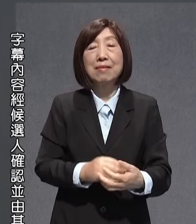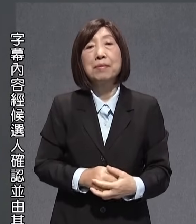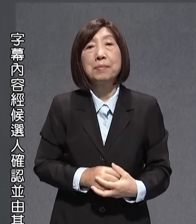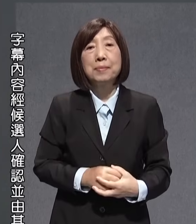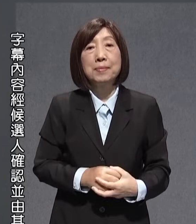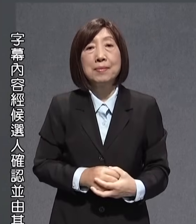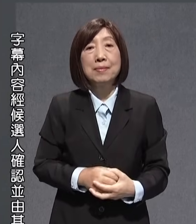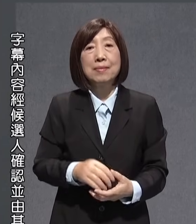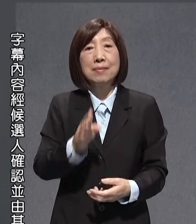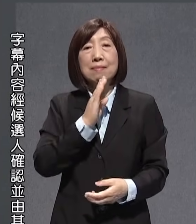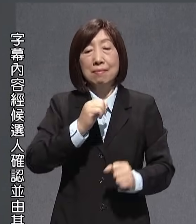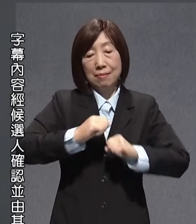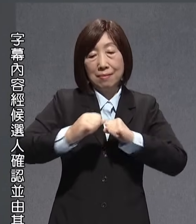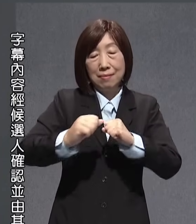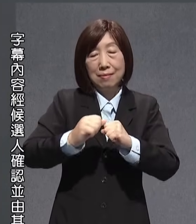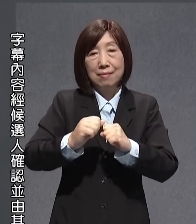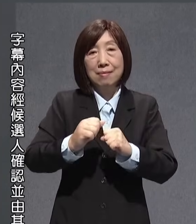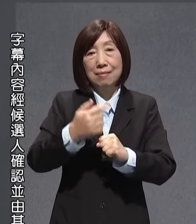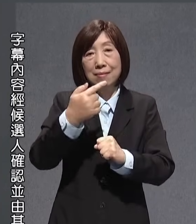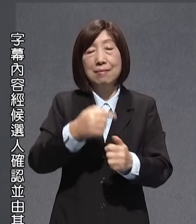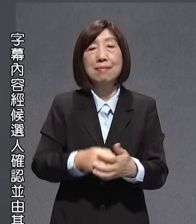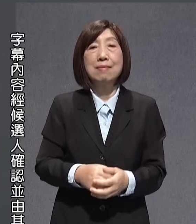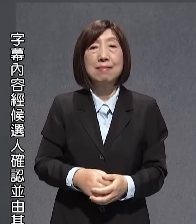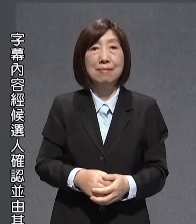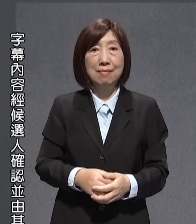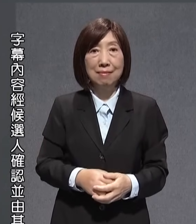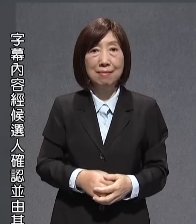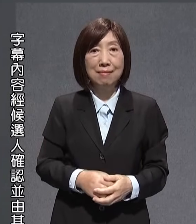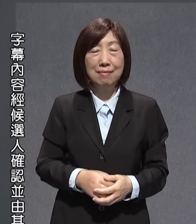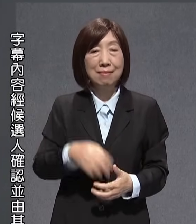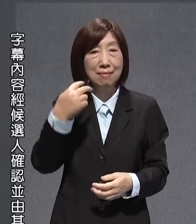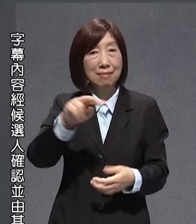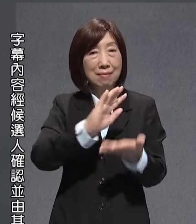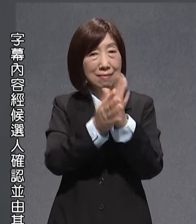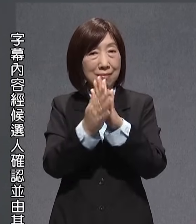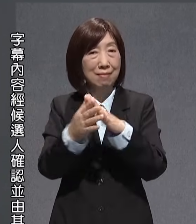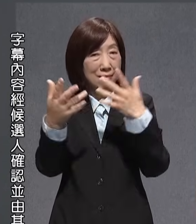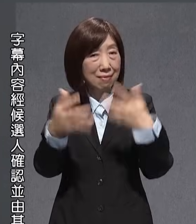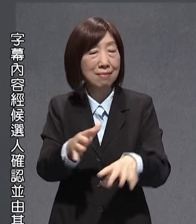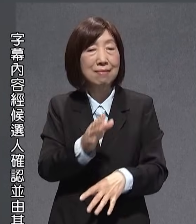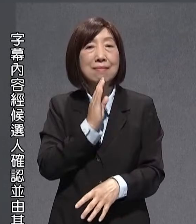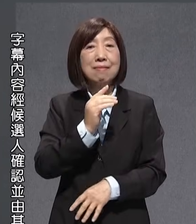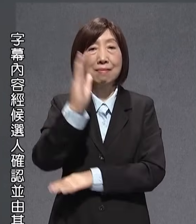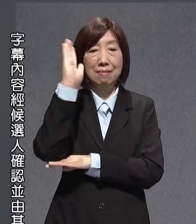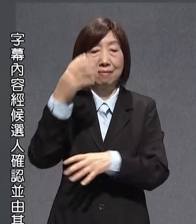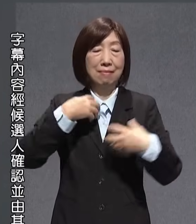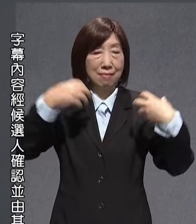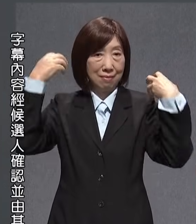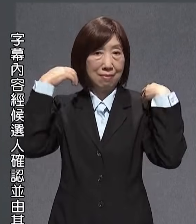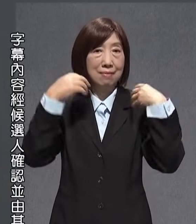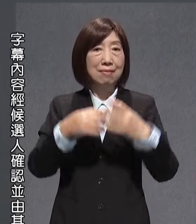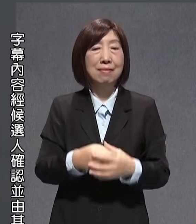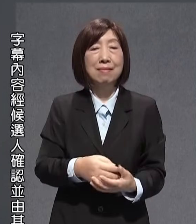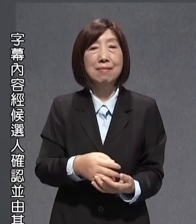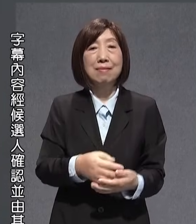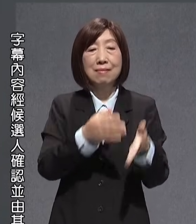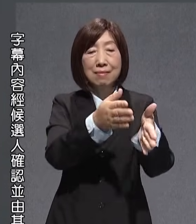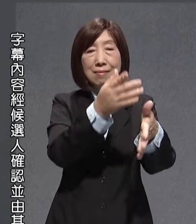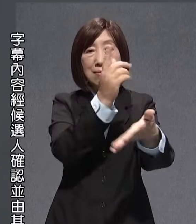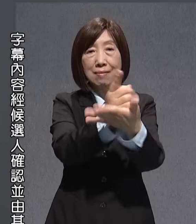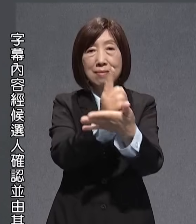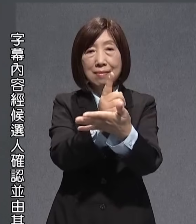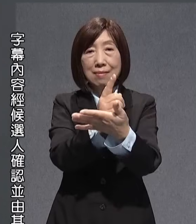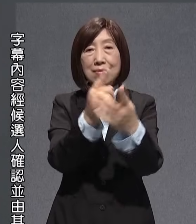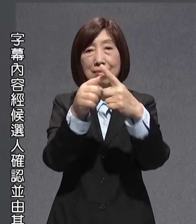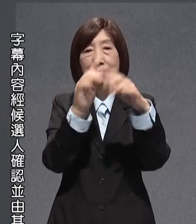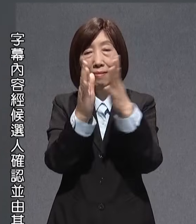一个竞争的年代，也是一个充满变化的年代。政府有责任跟每一个人站